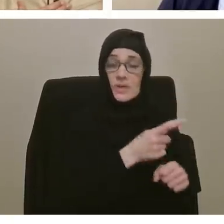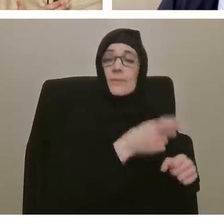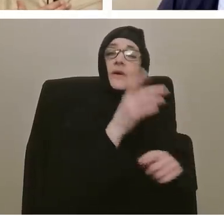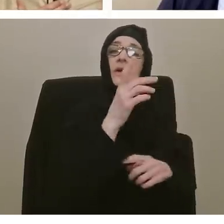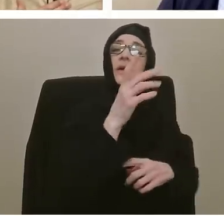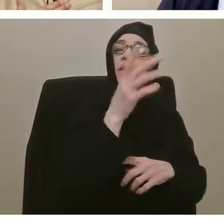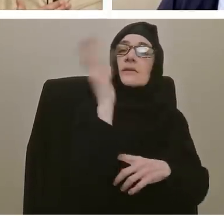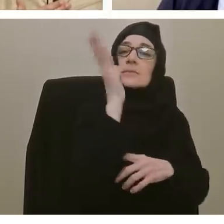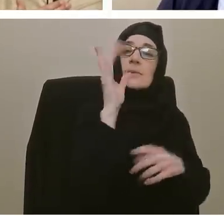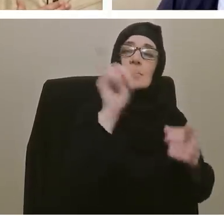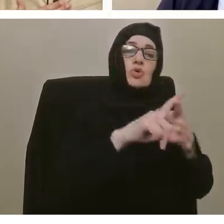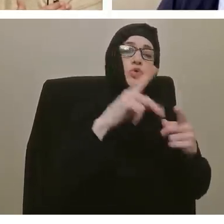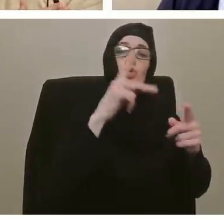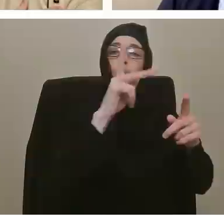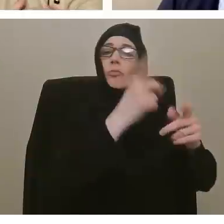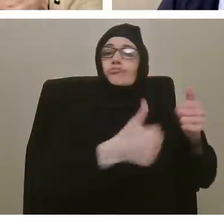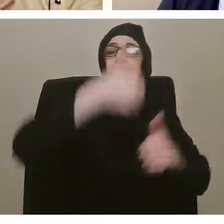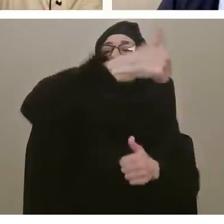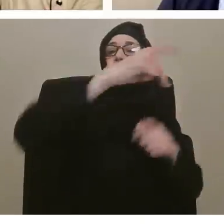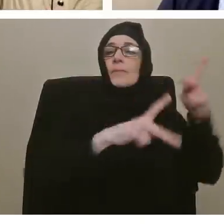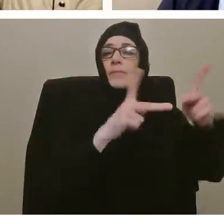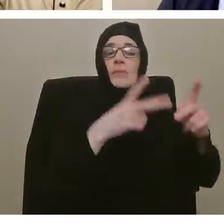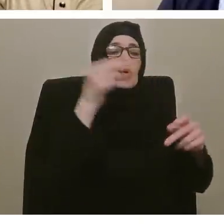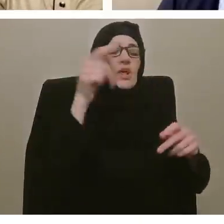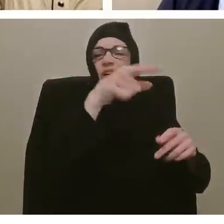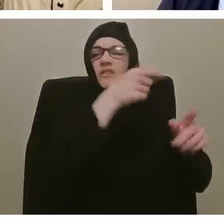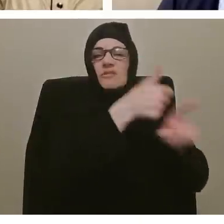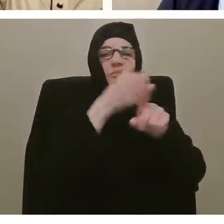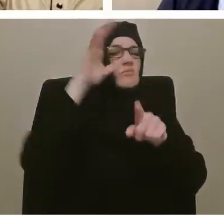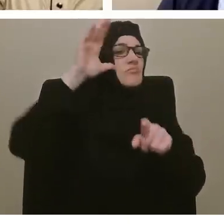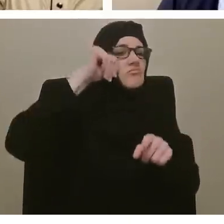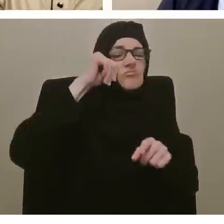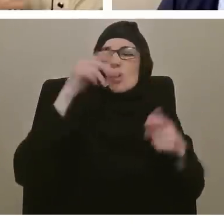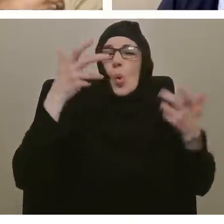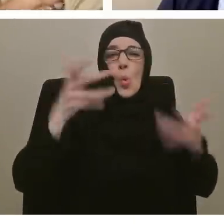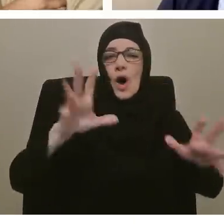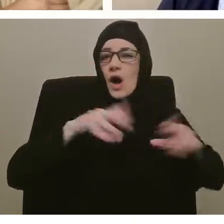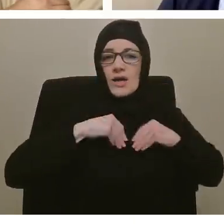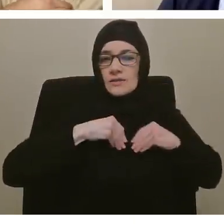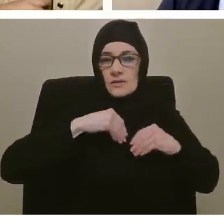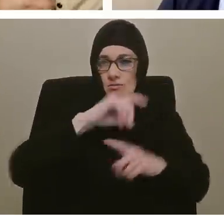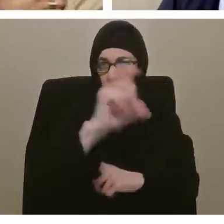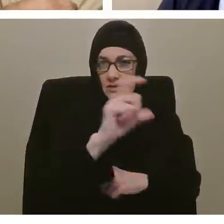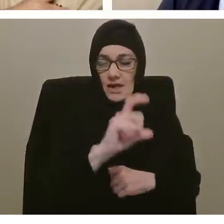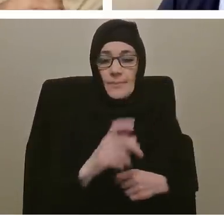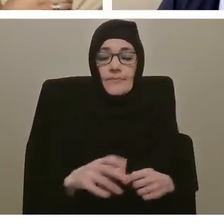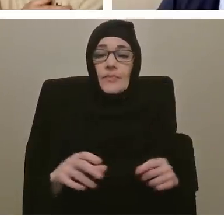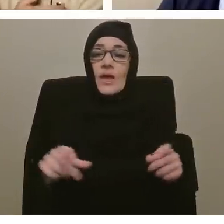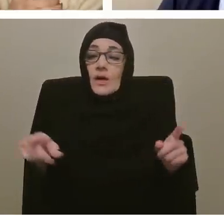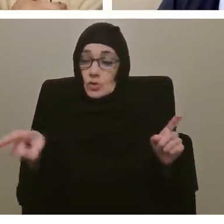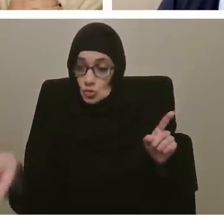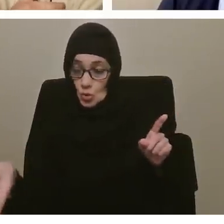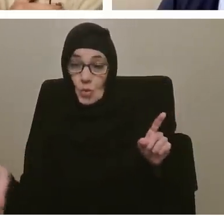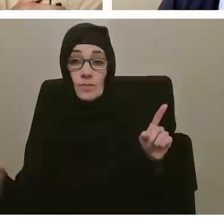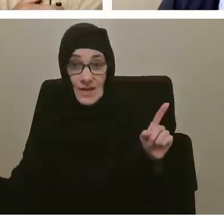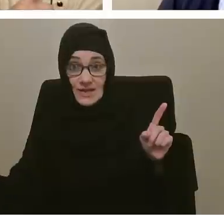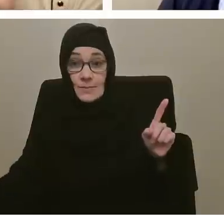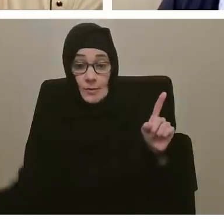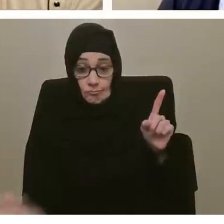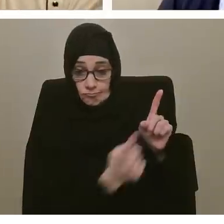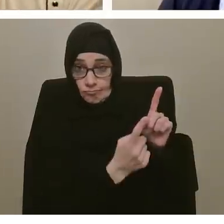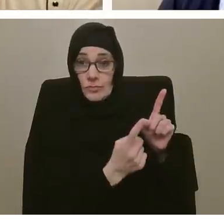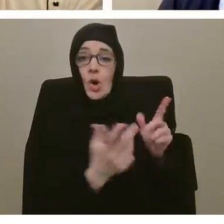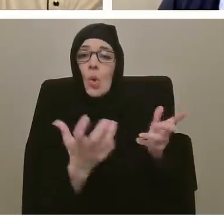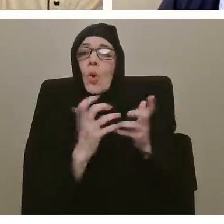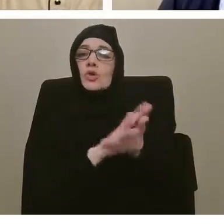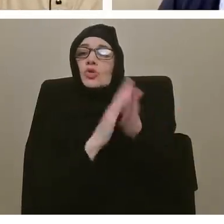revelation. And Allah says, وَمَا يُدْرِيكَ لَعَلَّهُ يَزَّكَّى. He was coming to you to be purified.